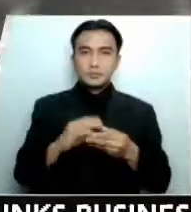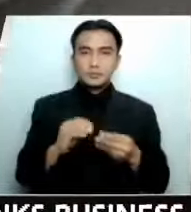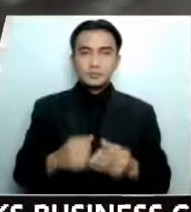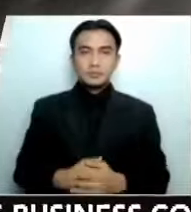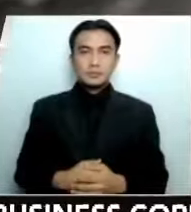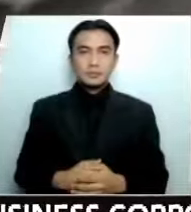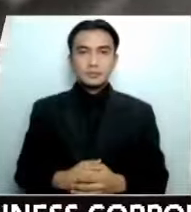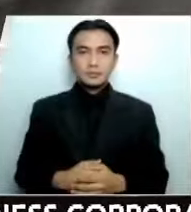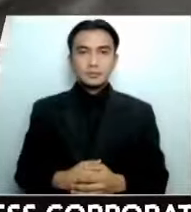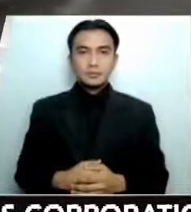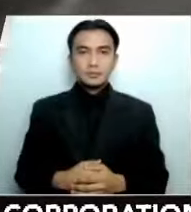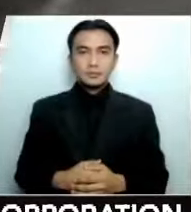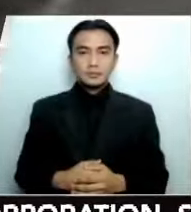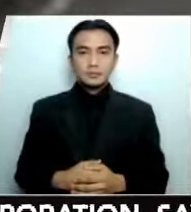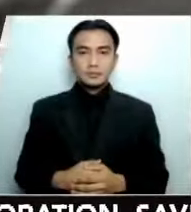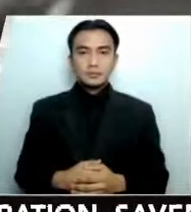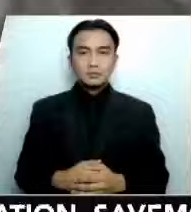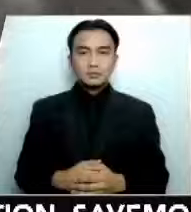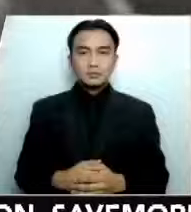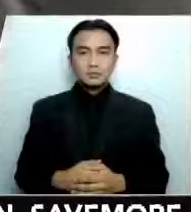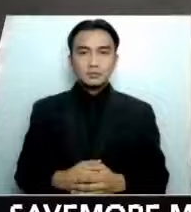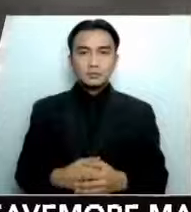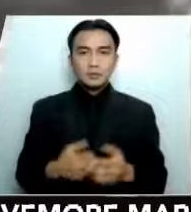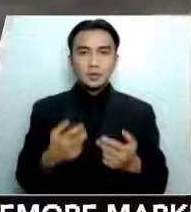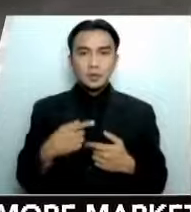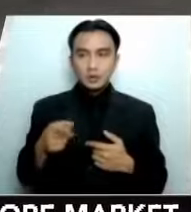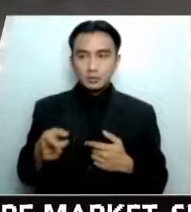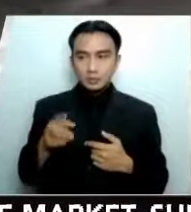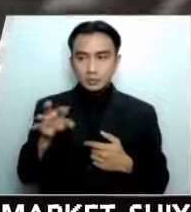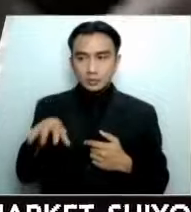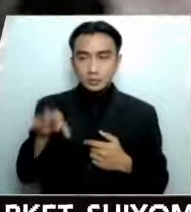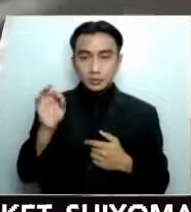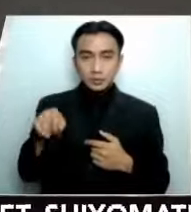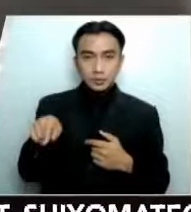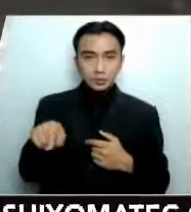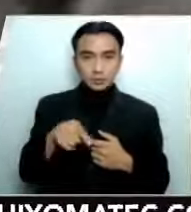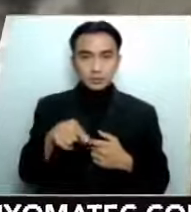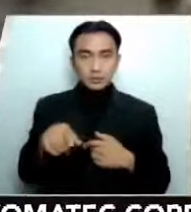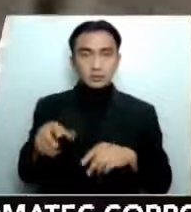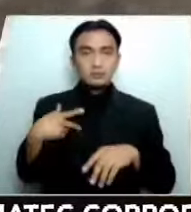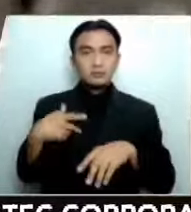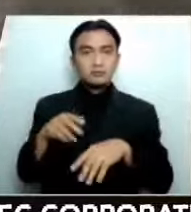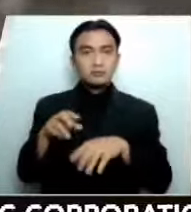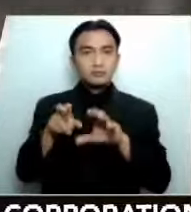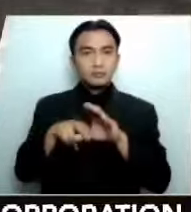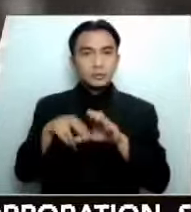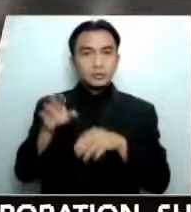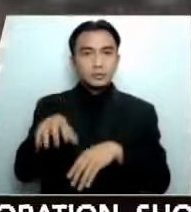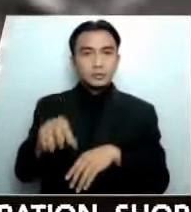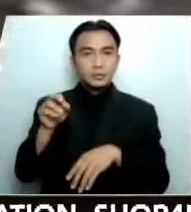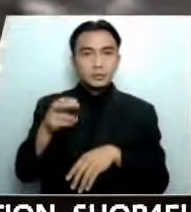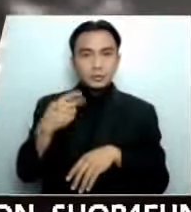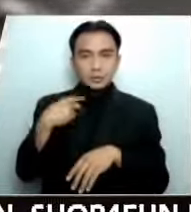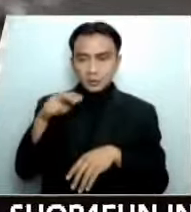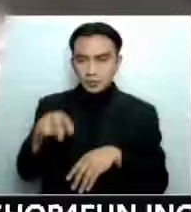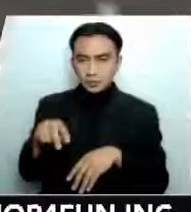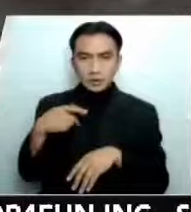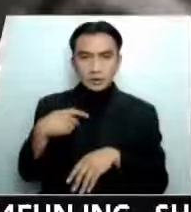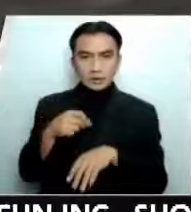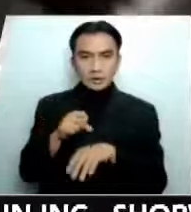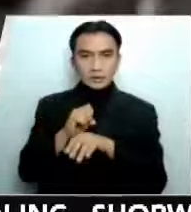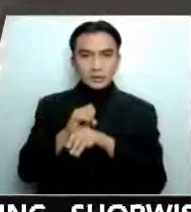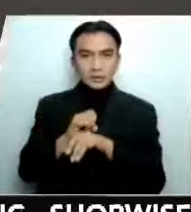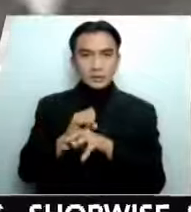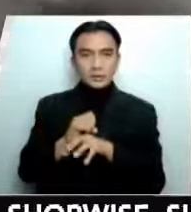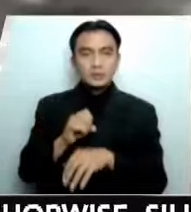Perez sa singit-singit at mga butas ng ilang Upuan sa naiya may sumisilip mga surot na inireklamo ng